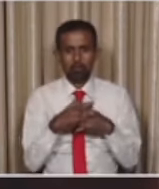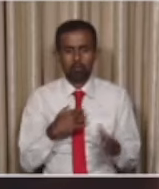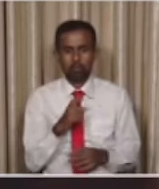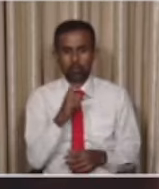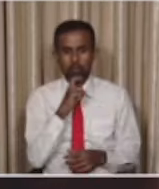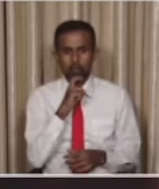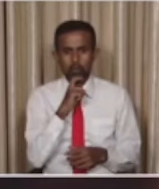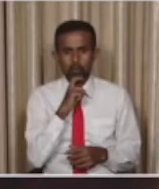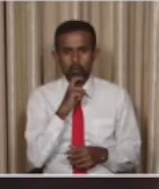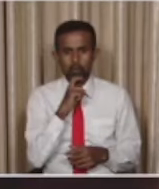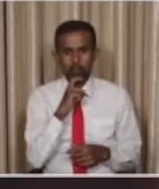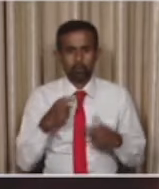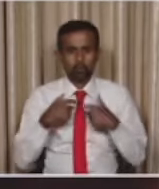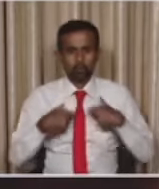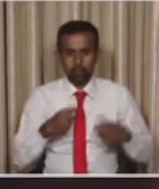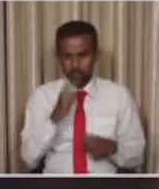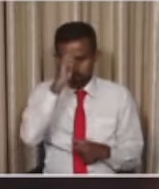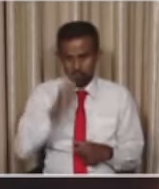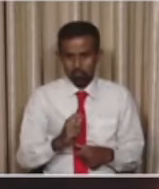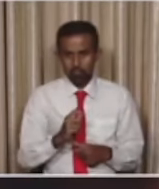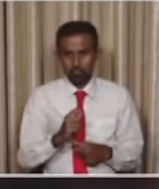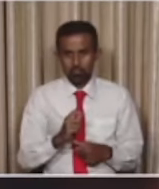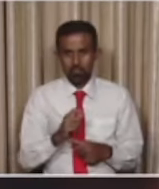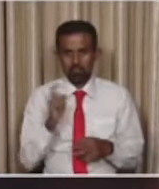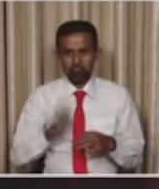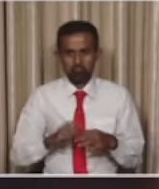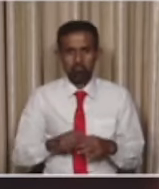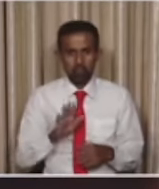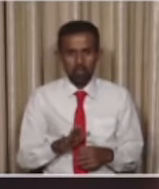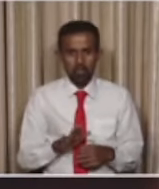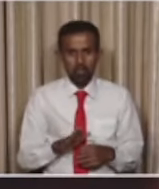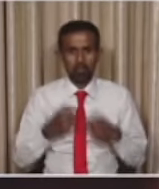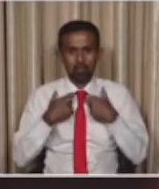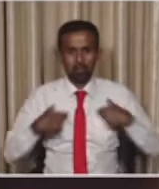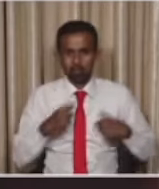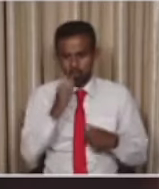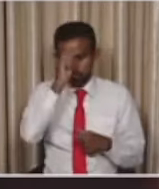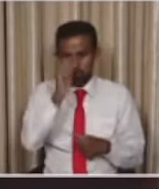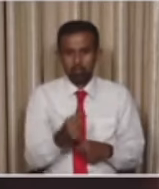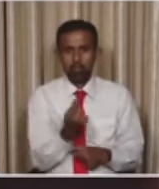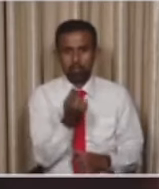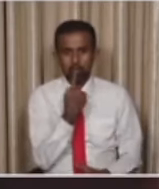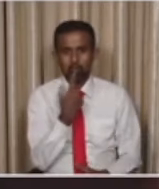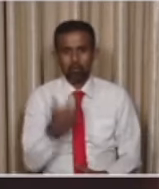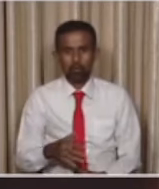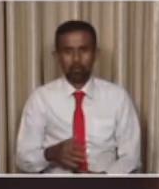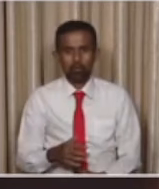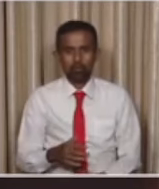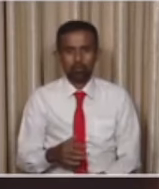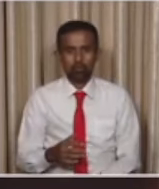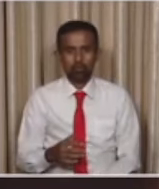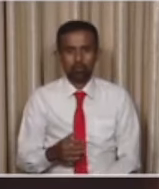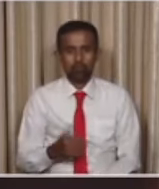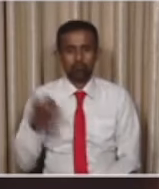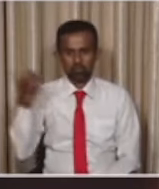ඉන්න ප්‍රසිද්ධ පැරණි නීතිඥ මාත්‍රකුට දැන් මේකේ තියෙන පොඩි ප්‍රශ්නයක් කියලා ඒ නීතිඥතුමා ඔබතුමාට විනාඩි 2ක් කාලයක් තියෙනවා මට කතා කරලා